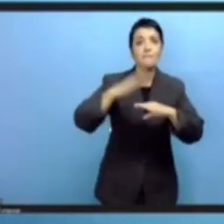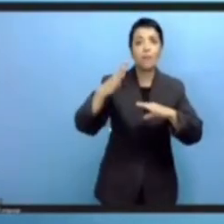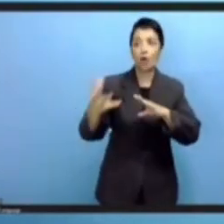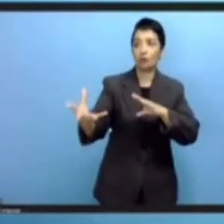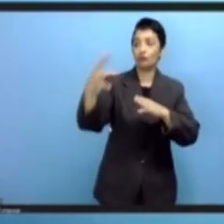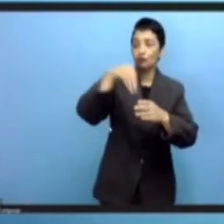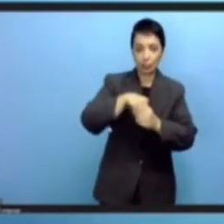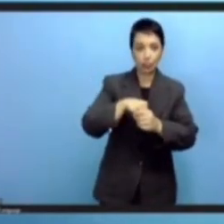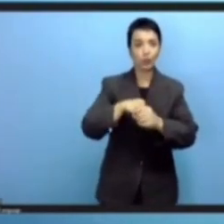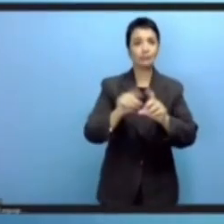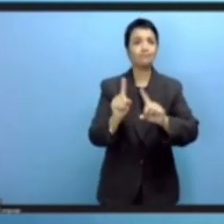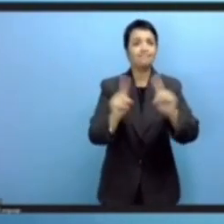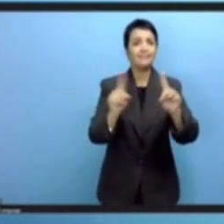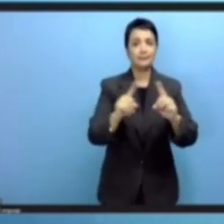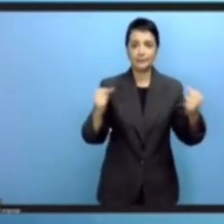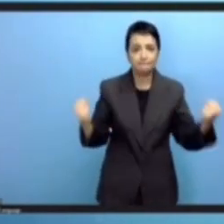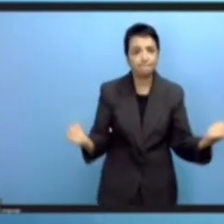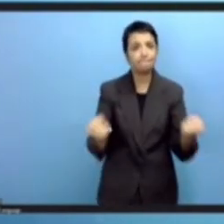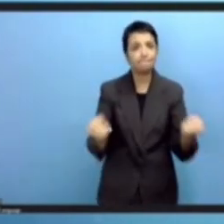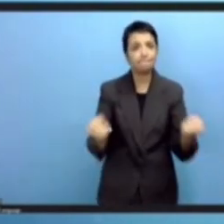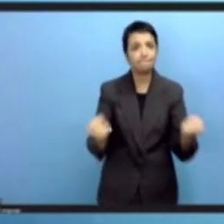seulement pour